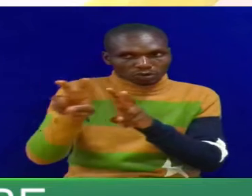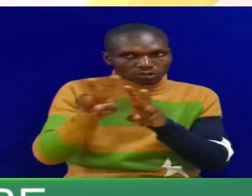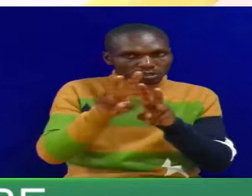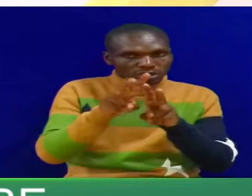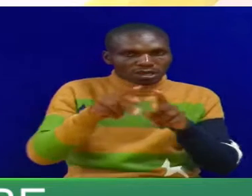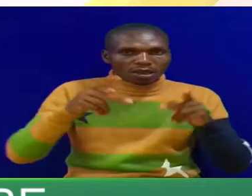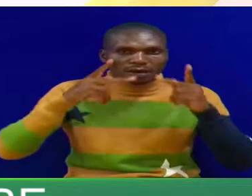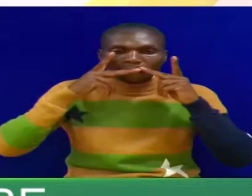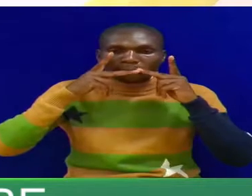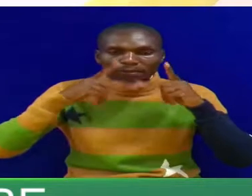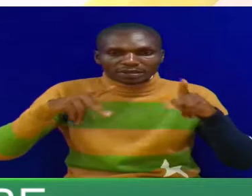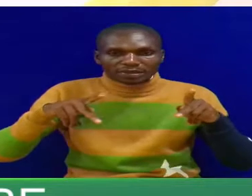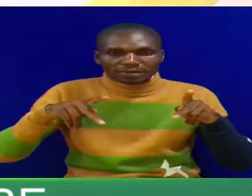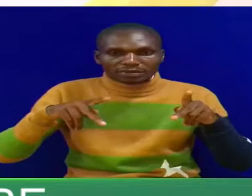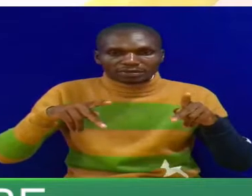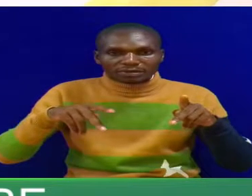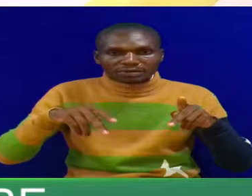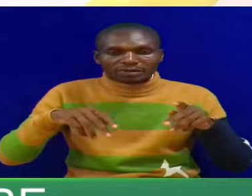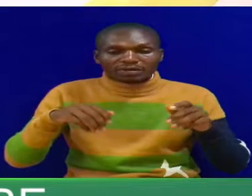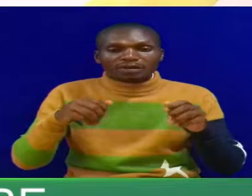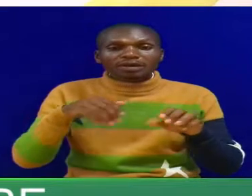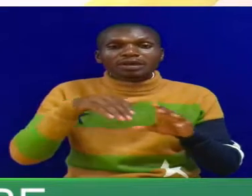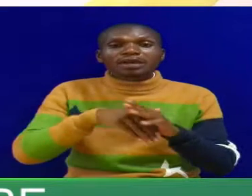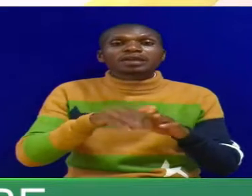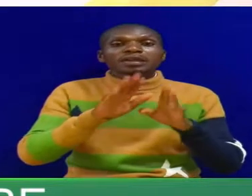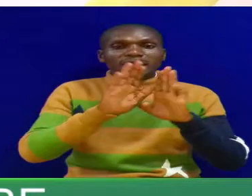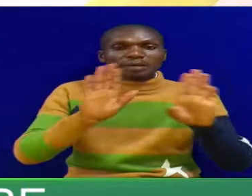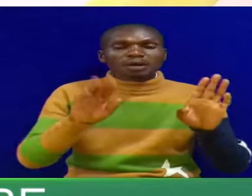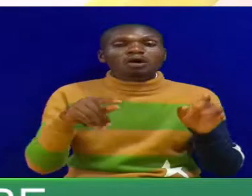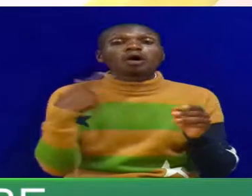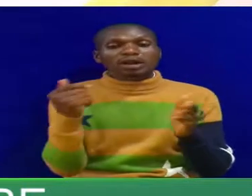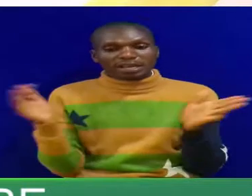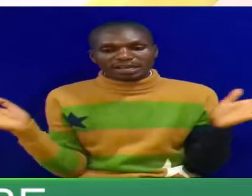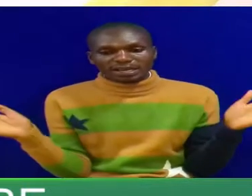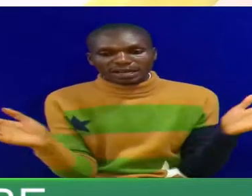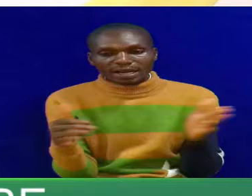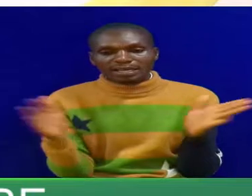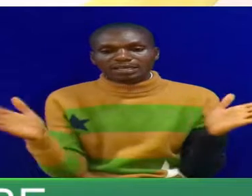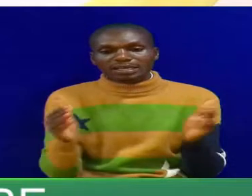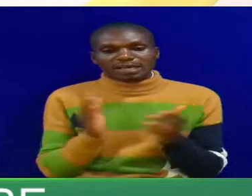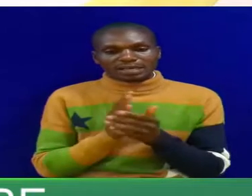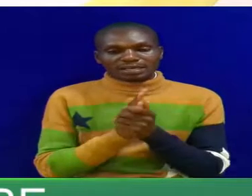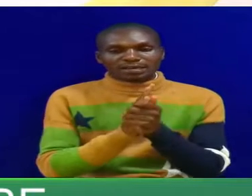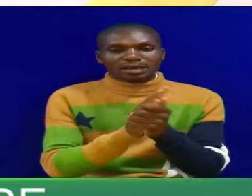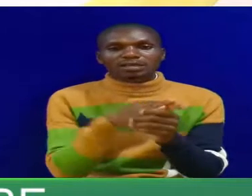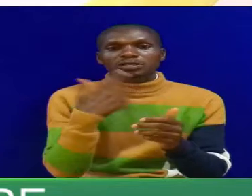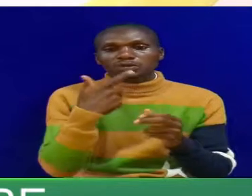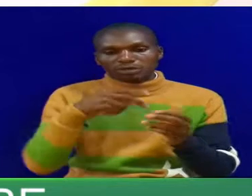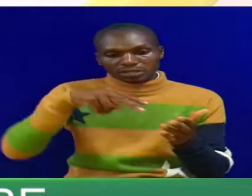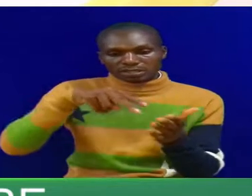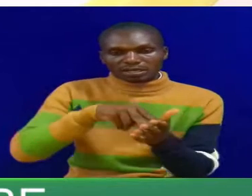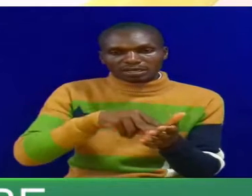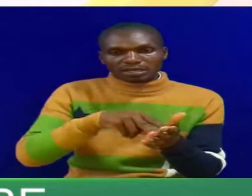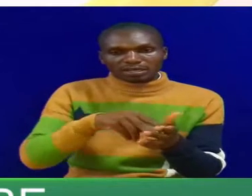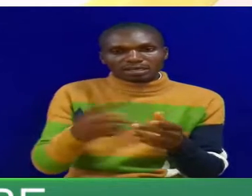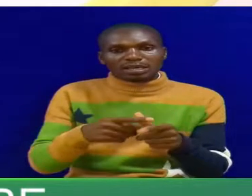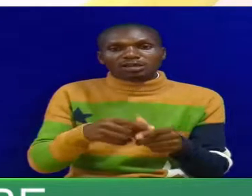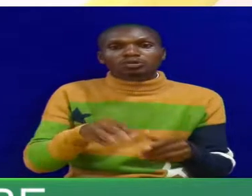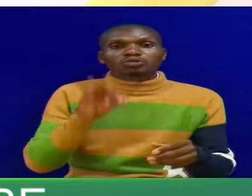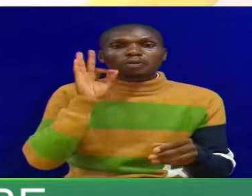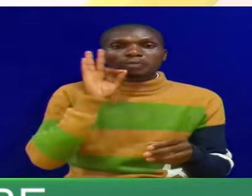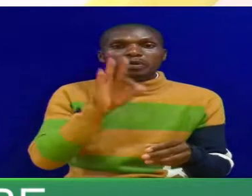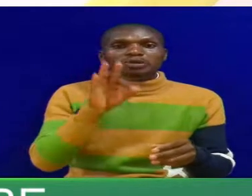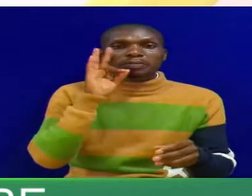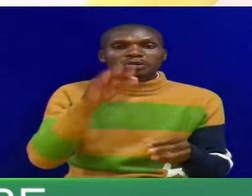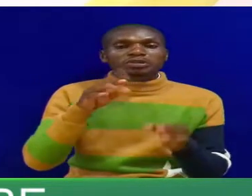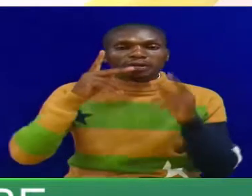Ibe chikanisa wagandata kuba segeta warai bonsi bali wakulige birogo bia siyasa kwa ene kibuna mkora libaro mbalembe bosi obo chori obo